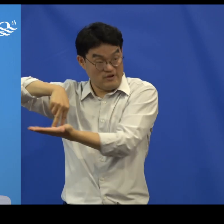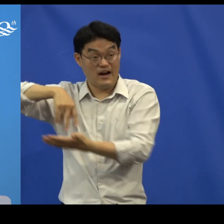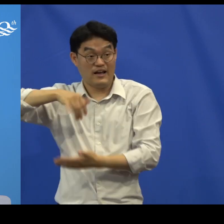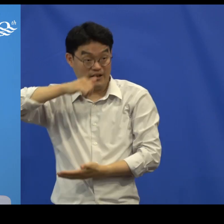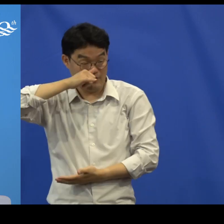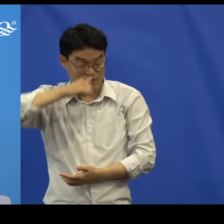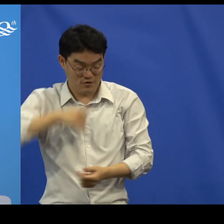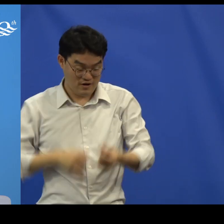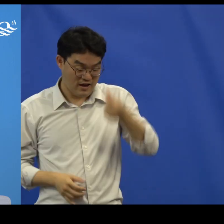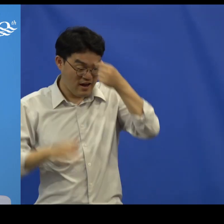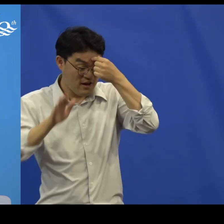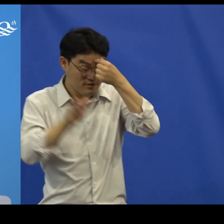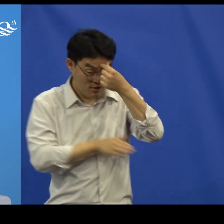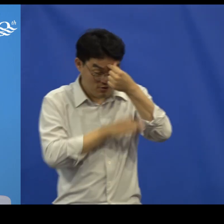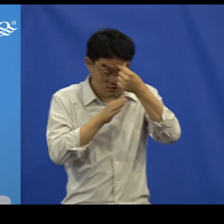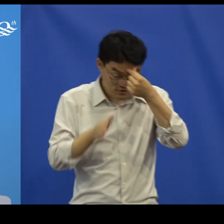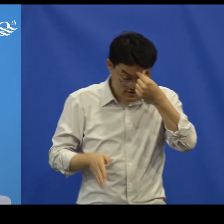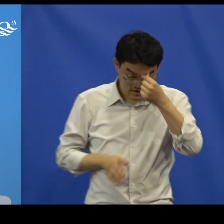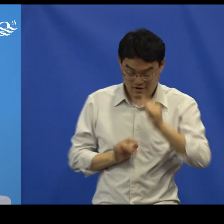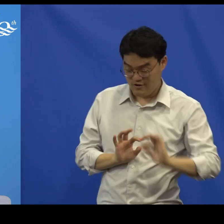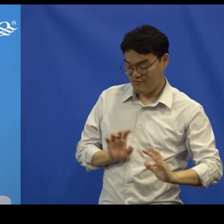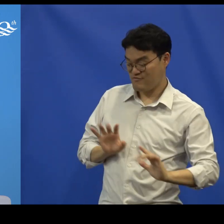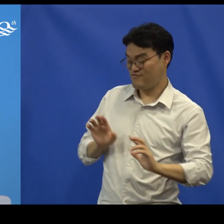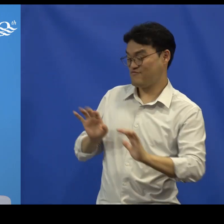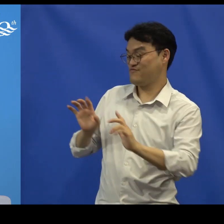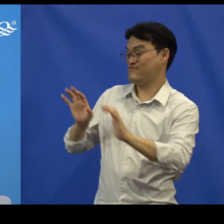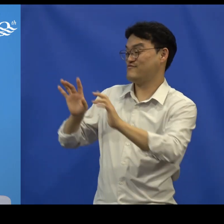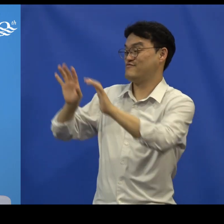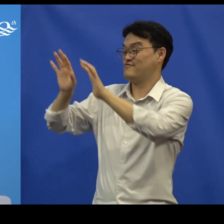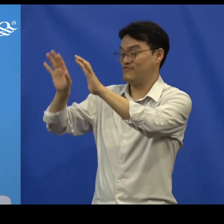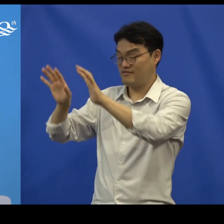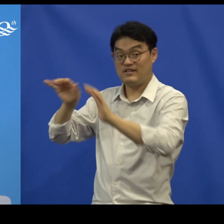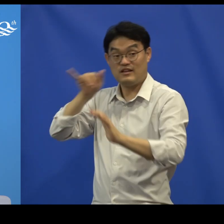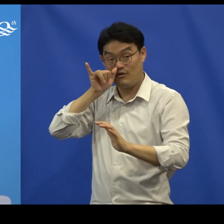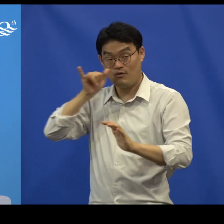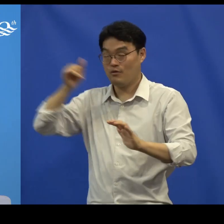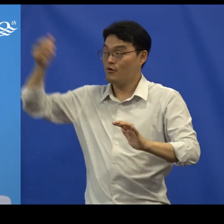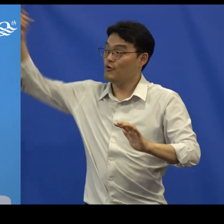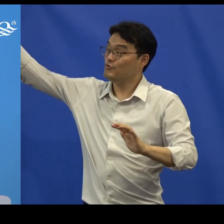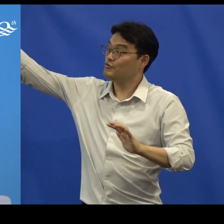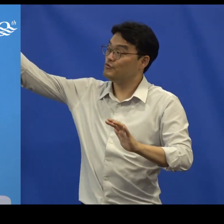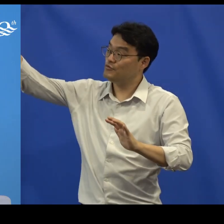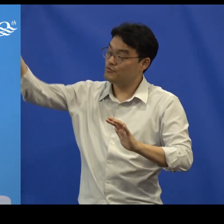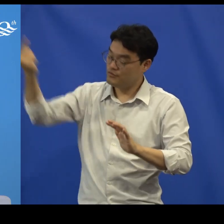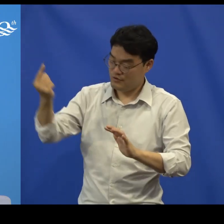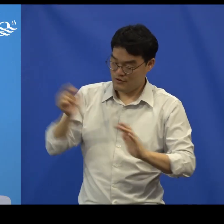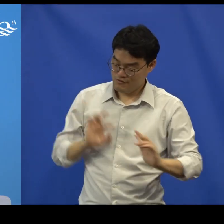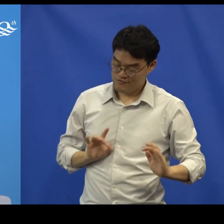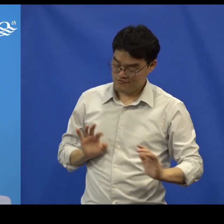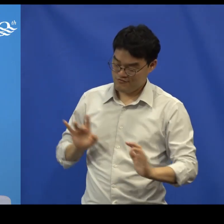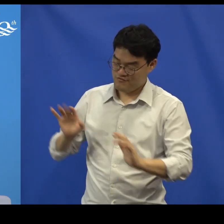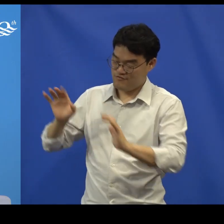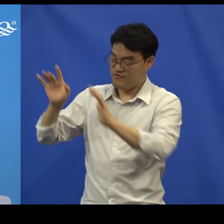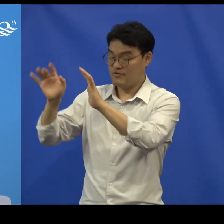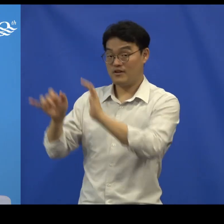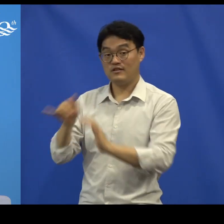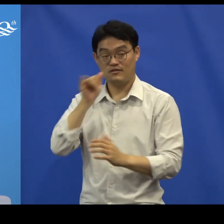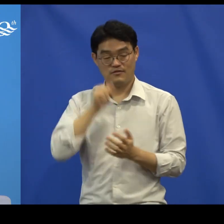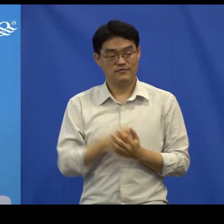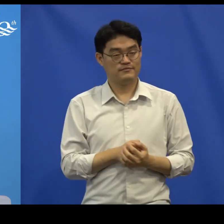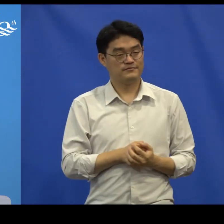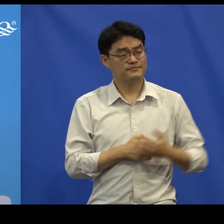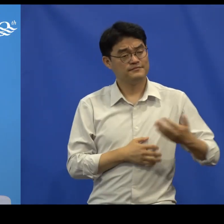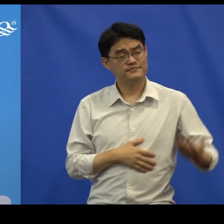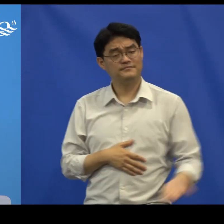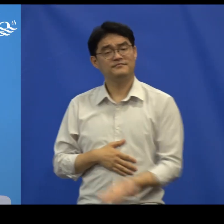공중으로 이끌려 올라가는 거죠. 그죠? 소위 말하는 휴교라고 말하죠. 공중에, 여러분, 부활체가 되면 우리의 몸